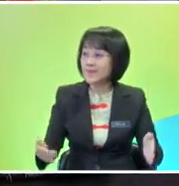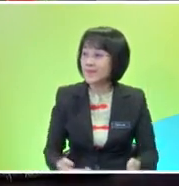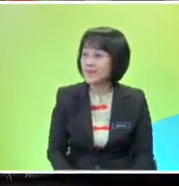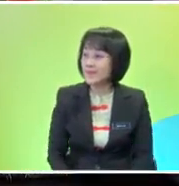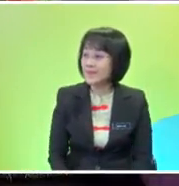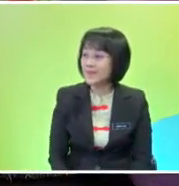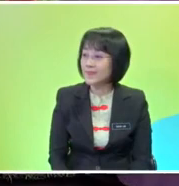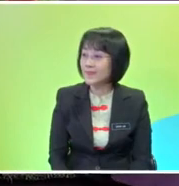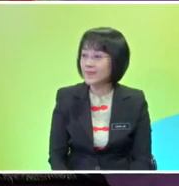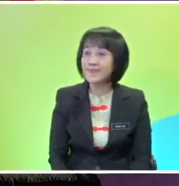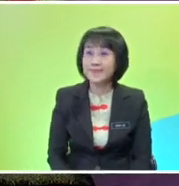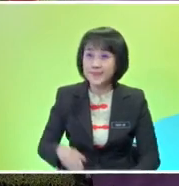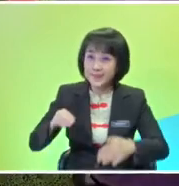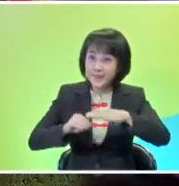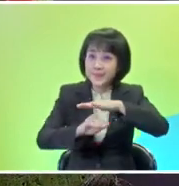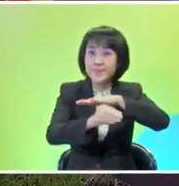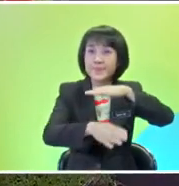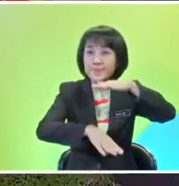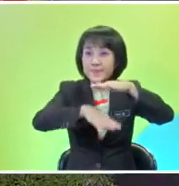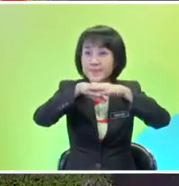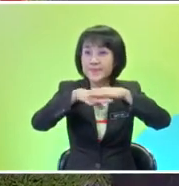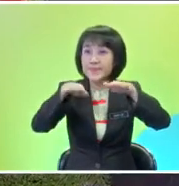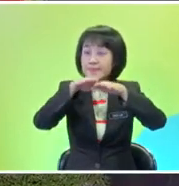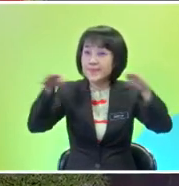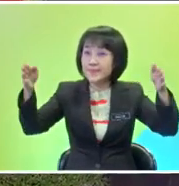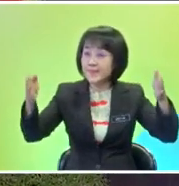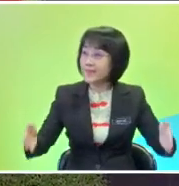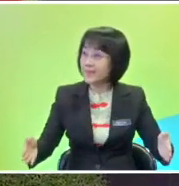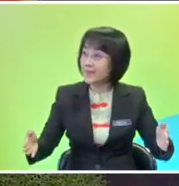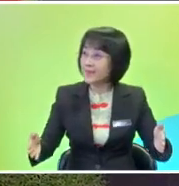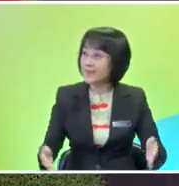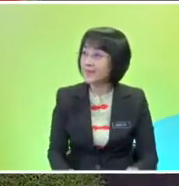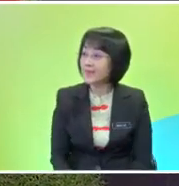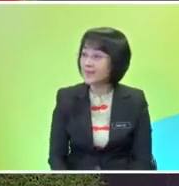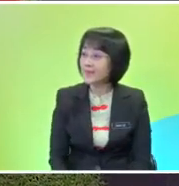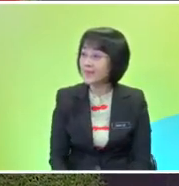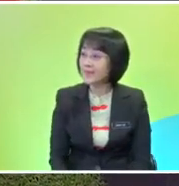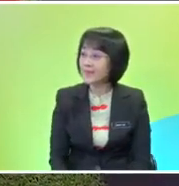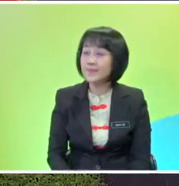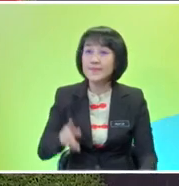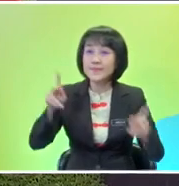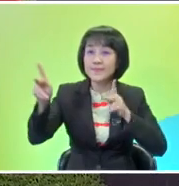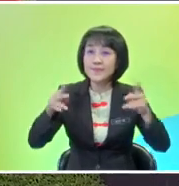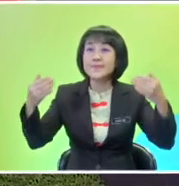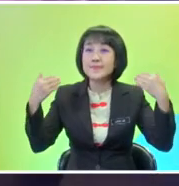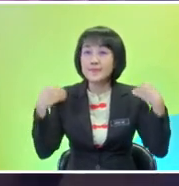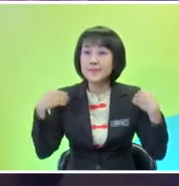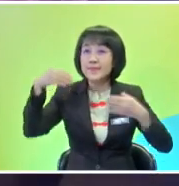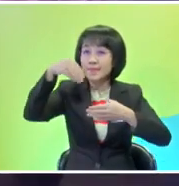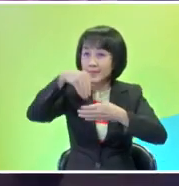meja kita tolak sikit bawah meja kan Ah okey a kereta berada di dalam